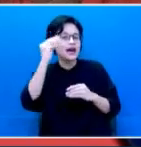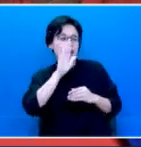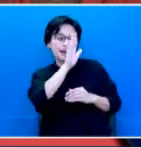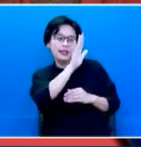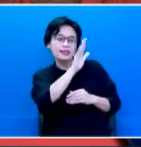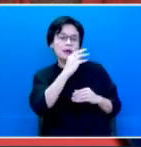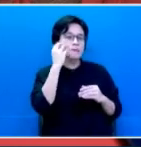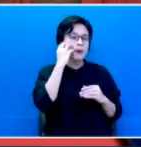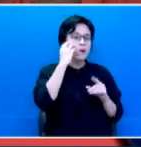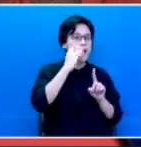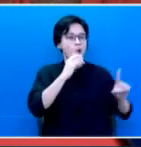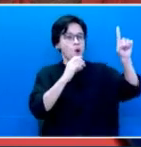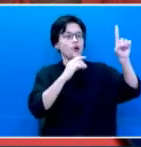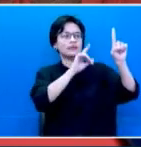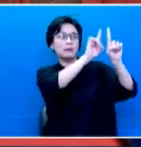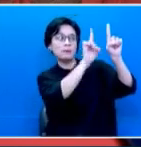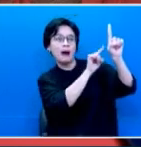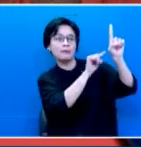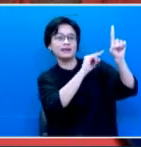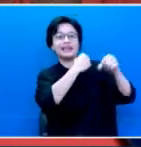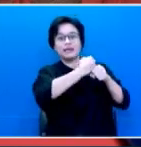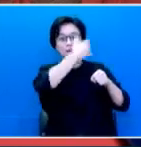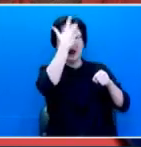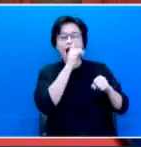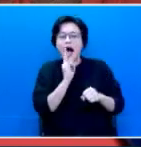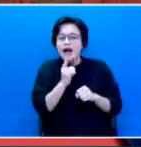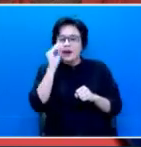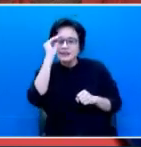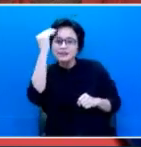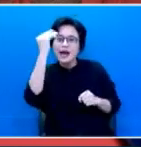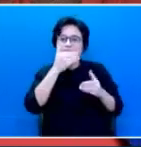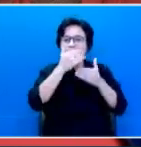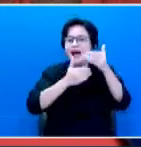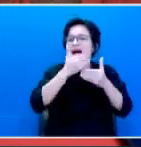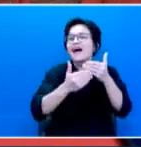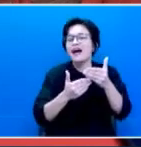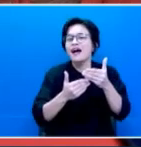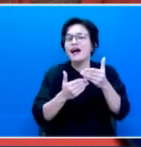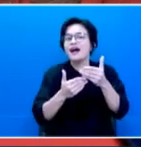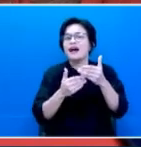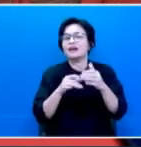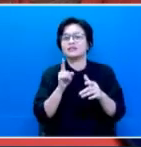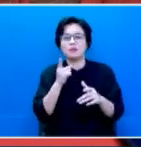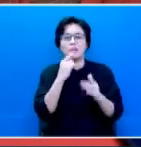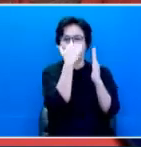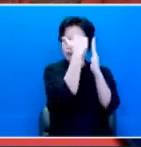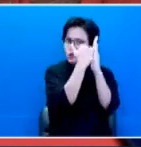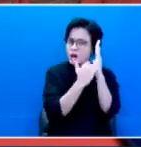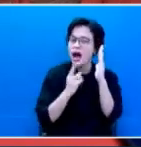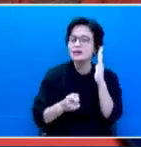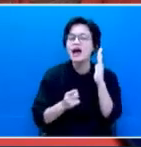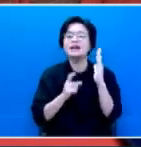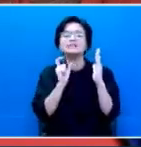Prabowo kan gitu karena tidak mudah itu harus Harus apa namanya mengakali peraturan gitu kan